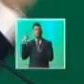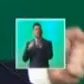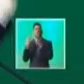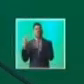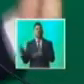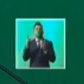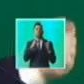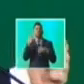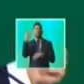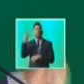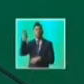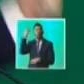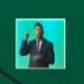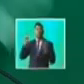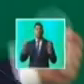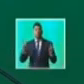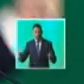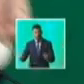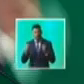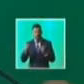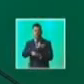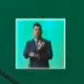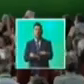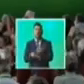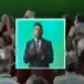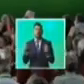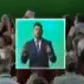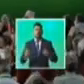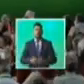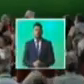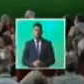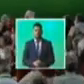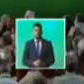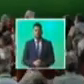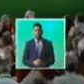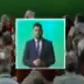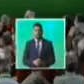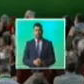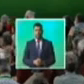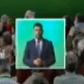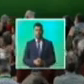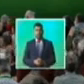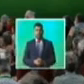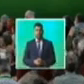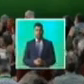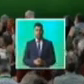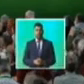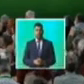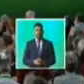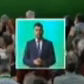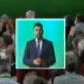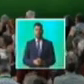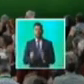θα κρίνουν στις εκλογές. Αυτό θα φανεί. Αν είναι μια σωστή επιλογή ή όχι. Εκείνο όμως που πρέπει να σας πω είναι ότι αυτό το